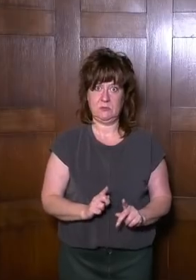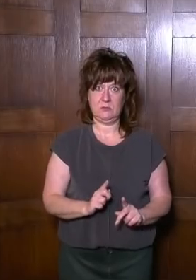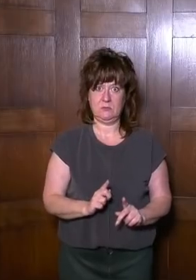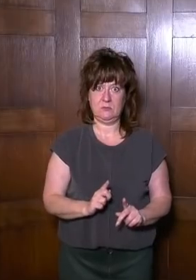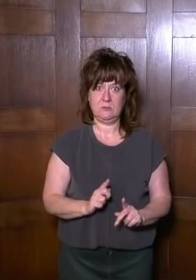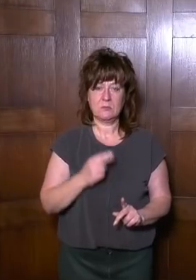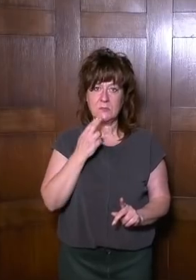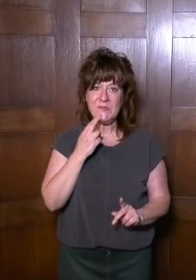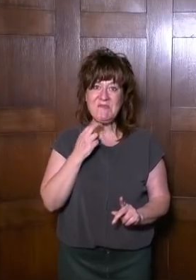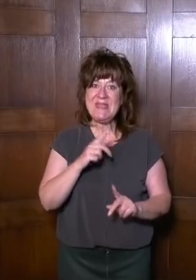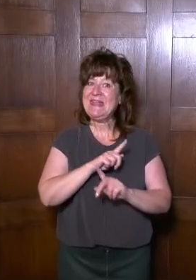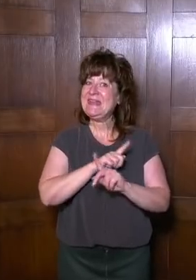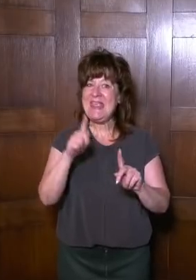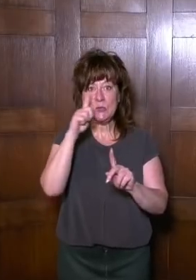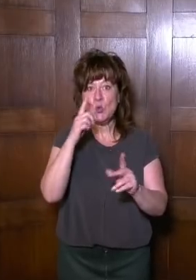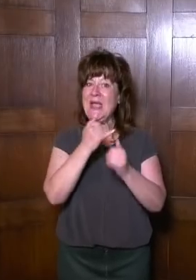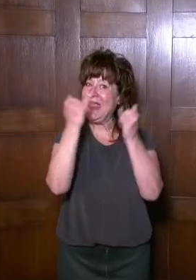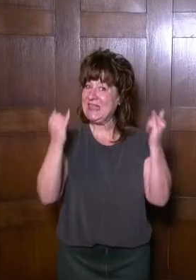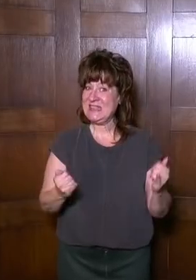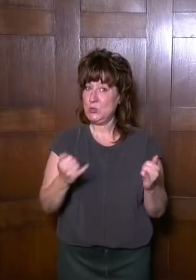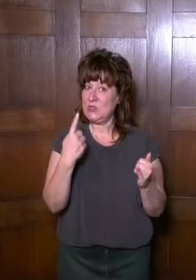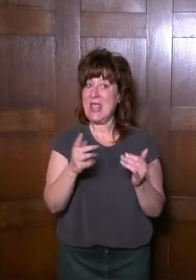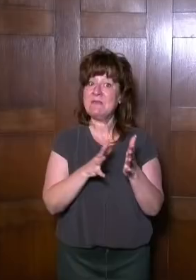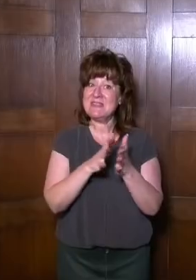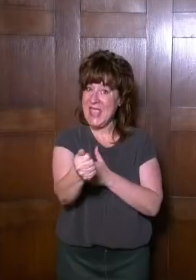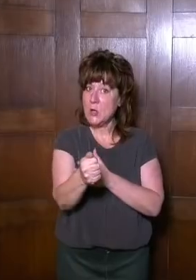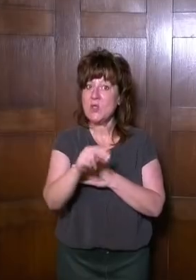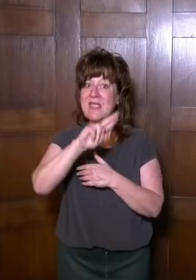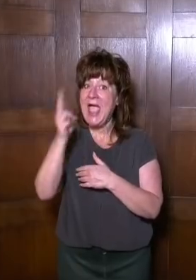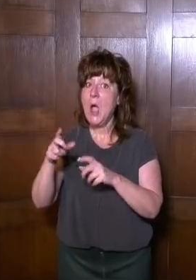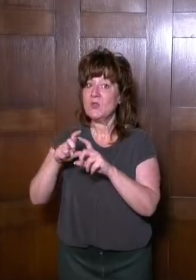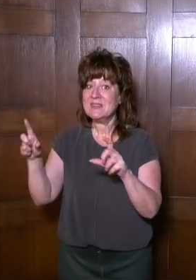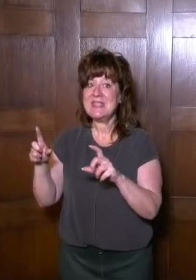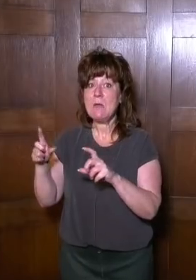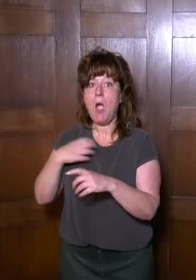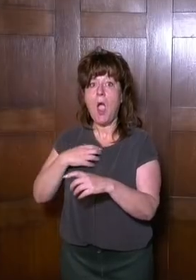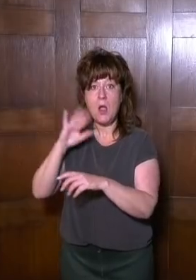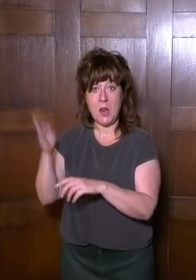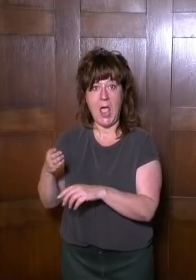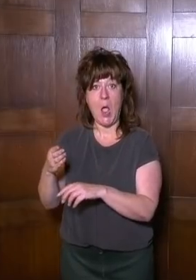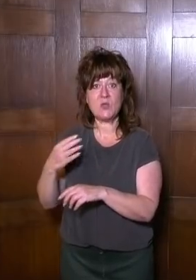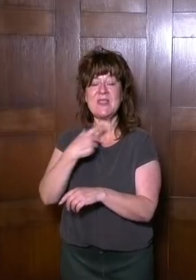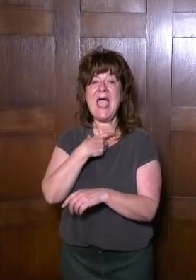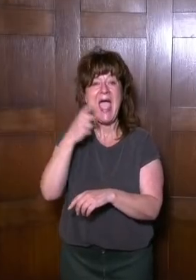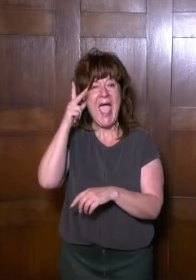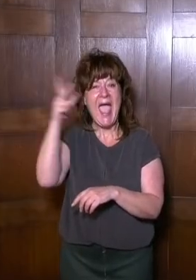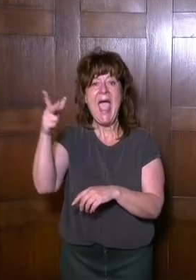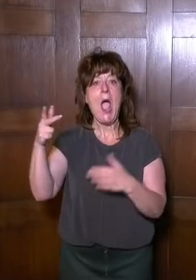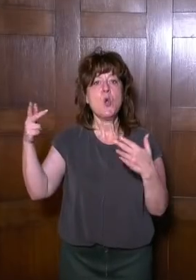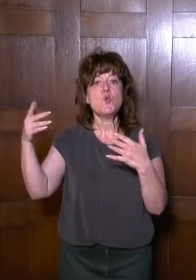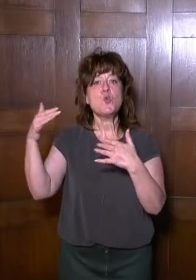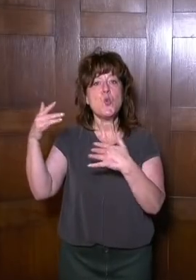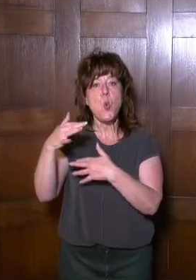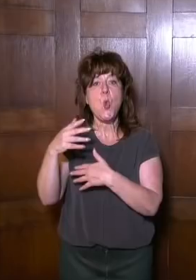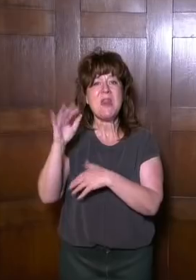das Institut, was Diagnostik betreibt, sondern es sind die Krankenhäuser, darauf wird Herr Grünewald nachher eingehen. Was da geleistet